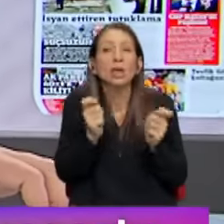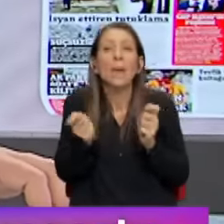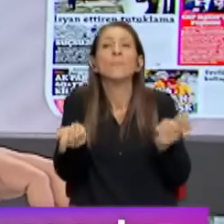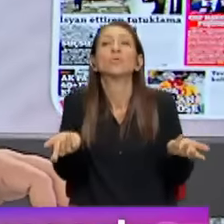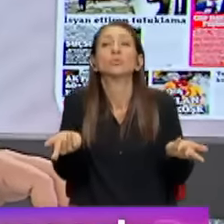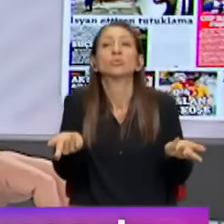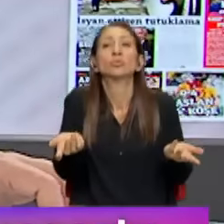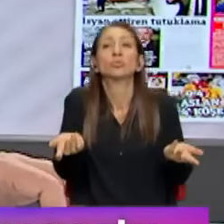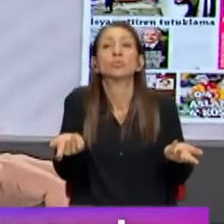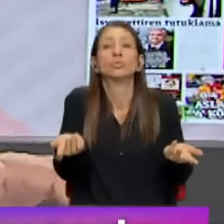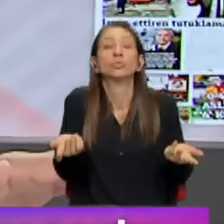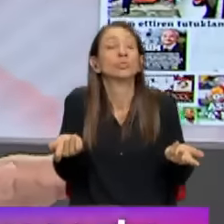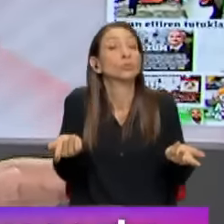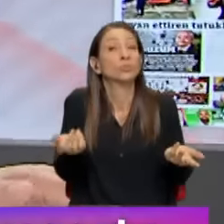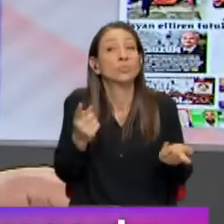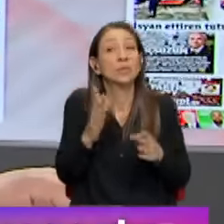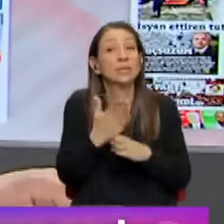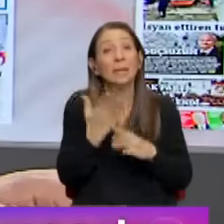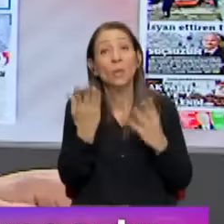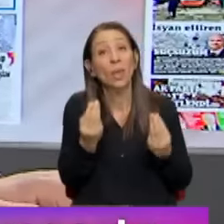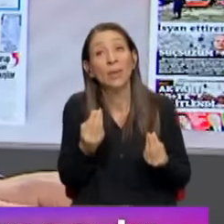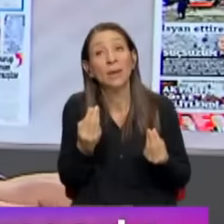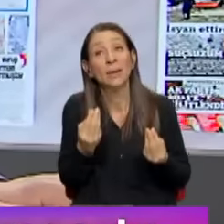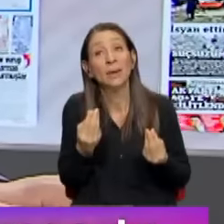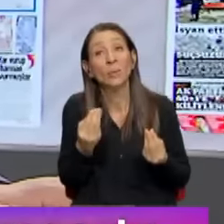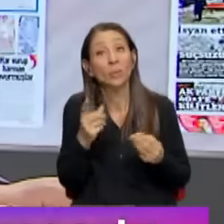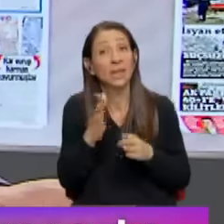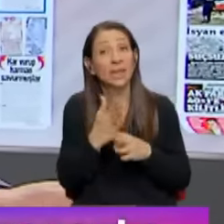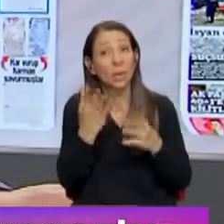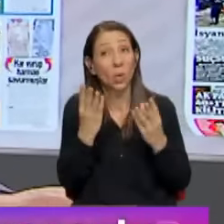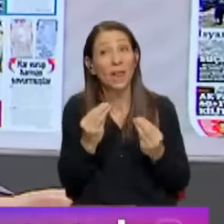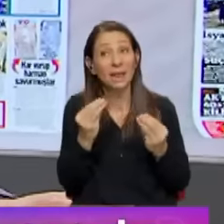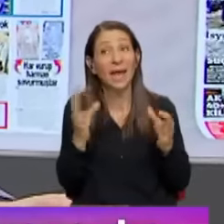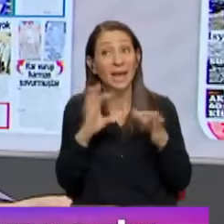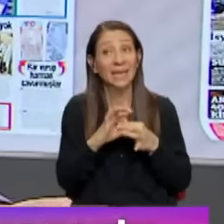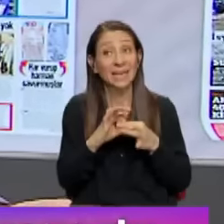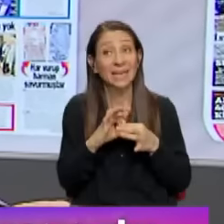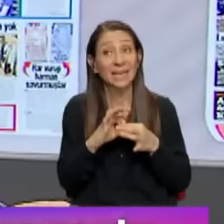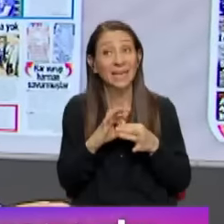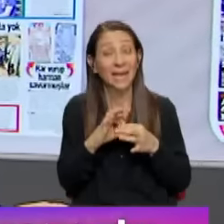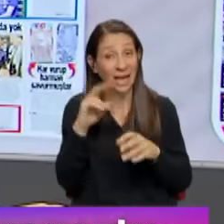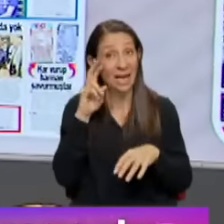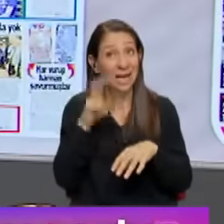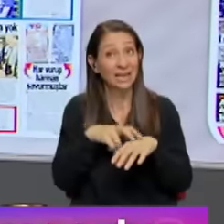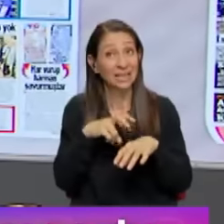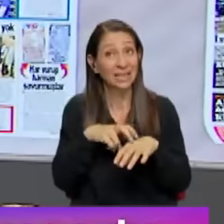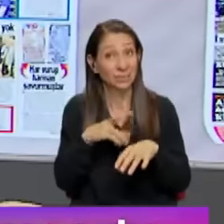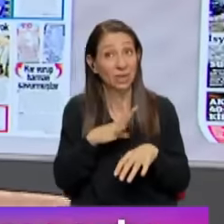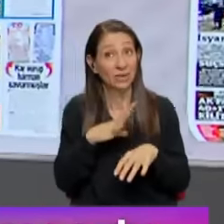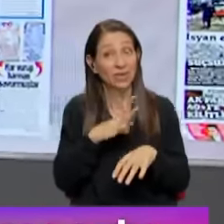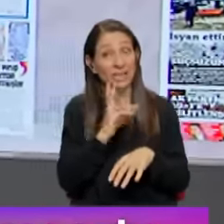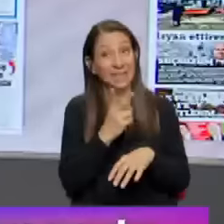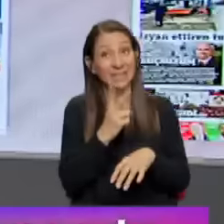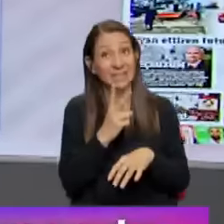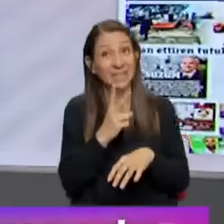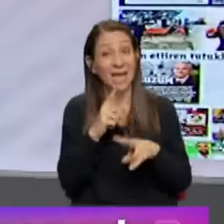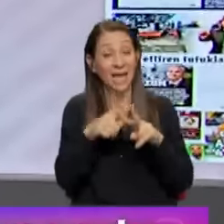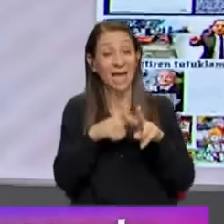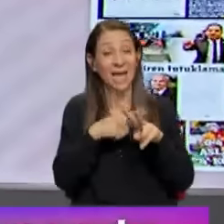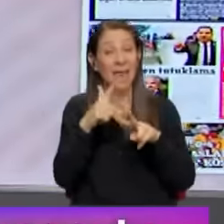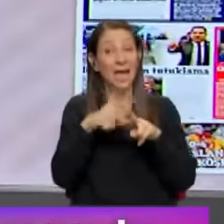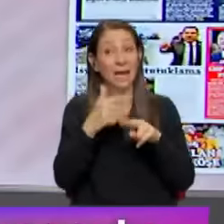ödeyemiyoruz. Buna sebep olanlar, buna sebep olanlarla ilgili hatırlatmaları da var kendisinin, Ayla